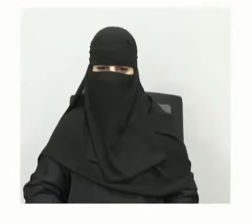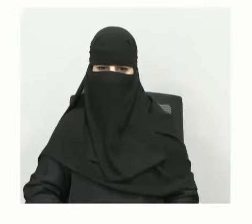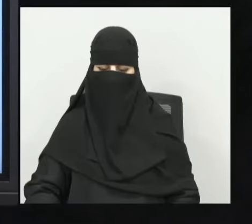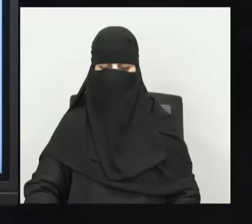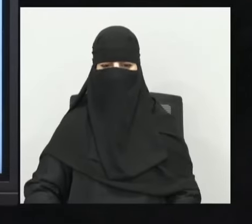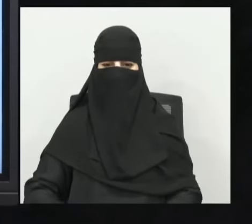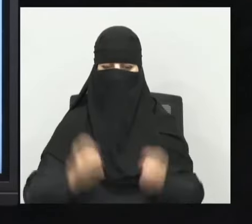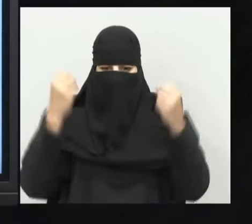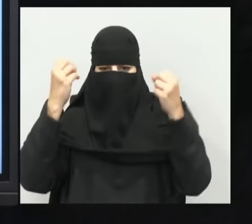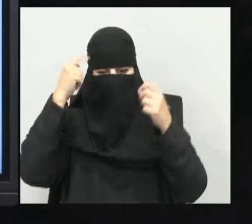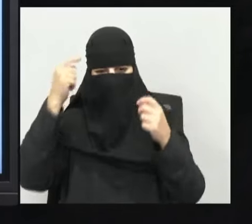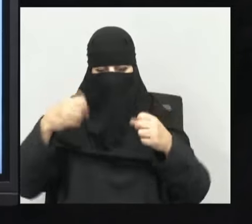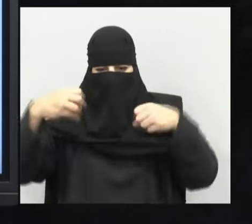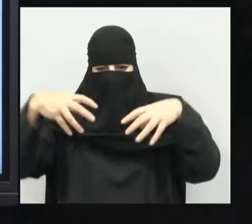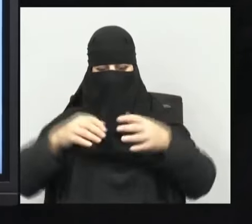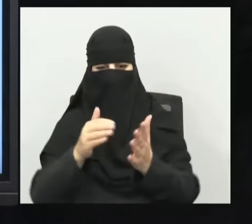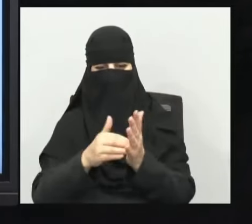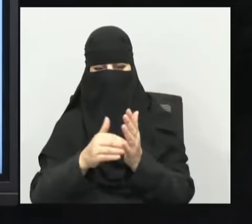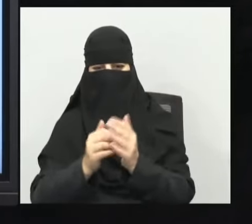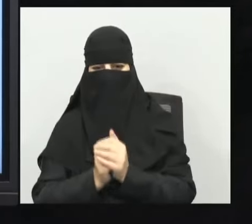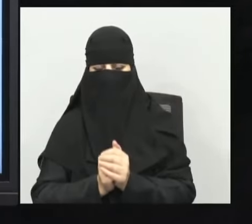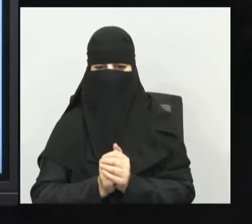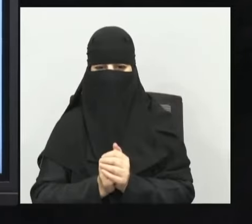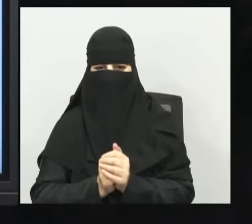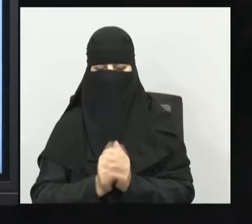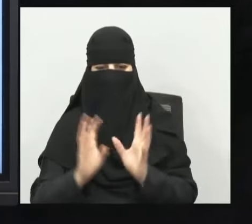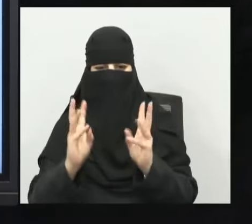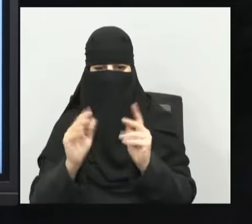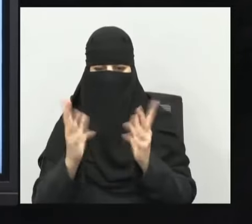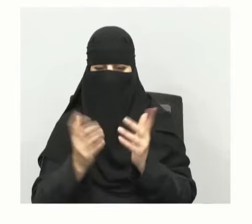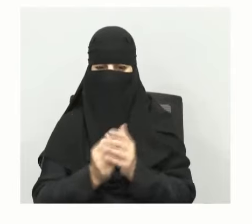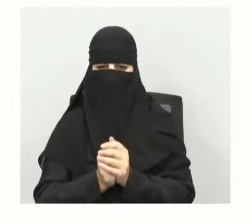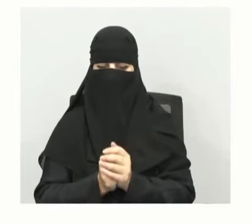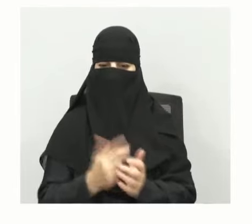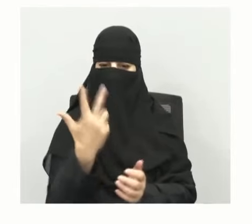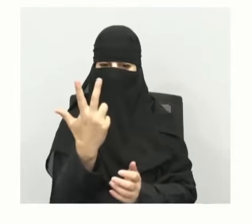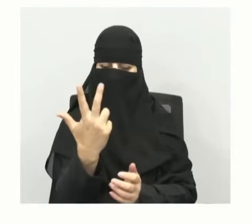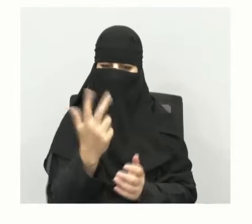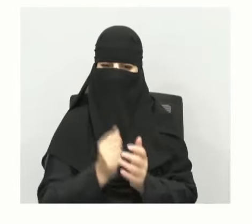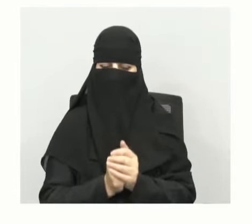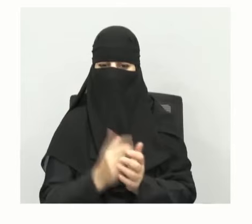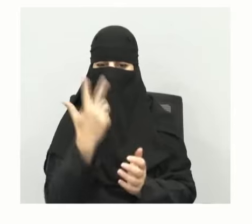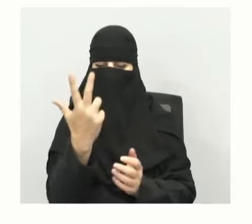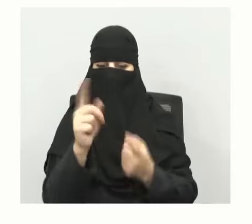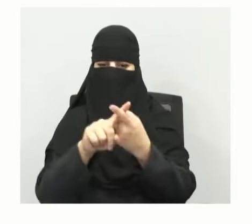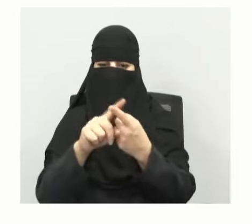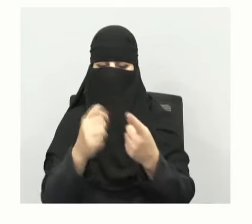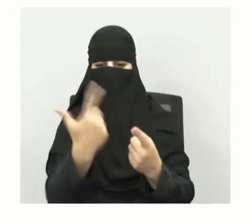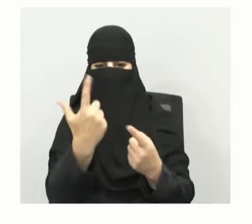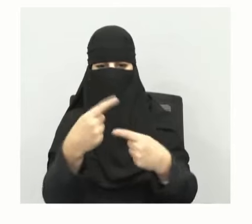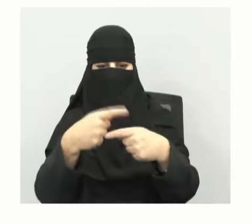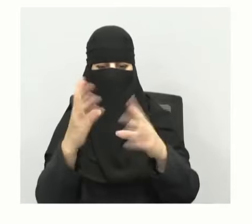بارك الله فيكم وصلت الاجابه مبدعين الله يسعدكم هو كم هو الثمانيه ثمانيه ضرب